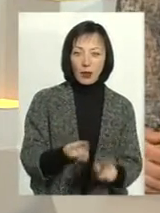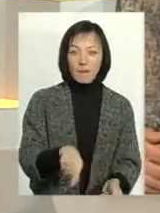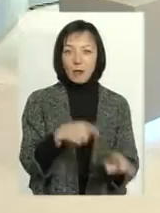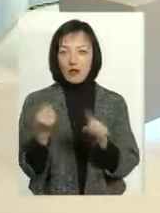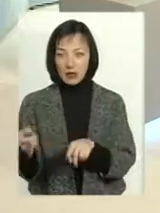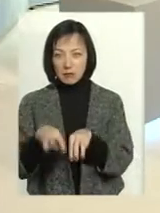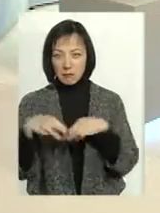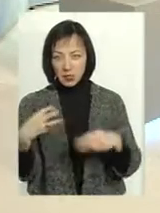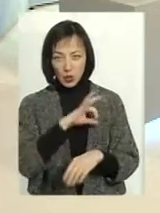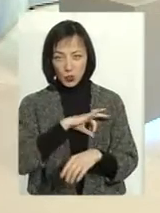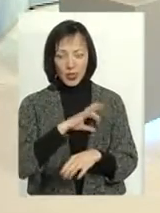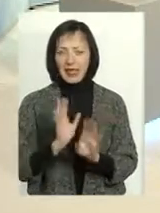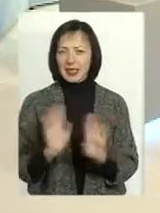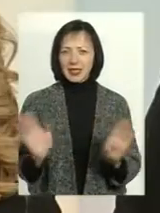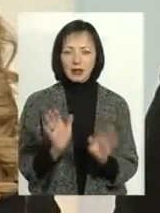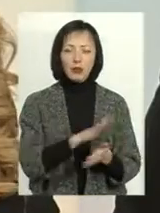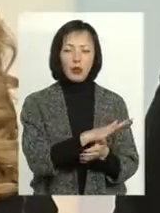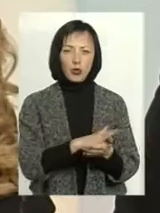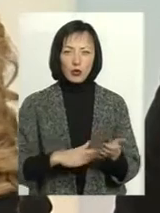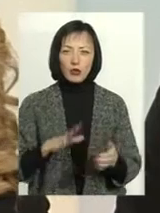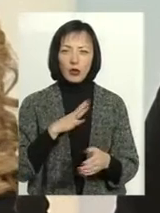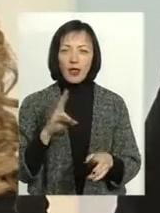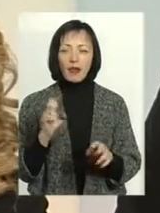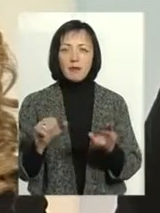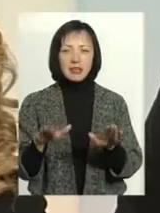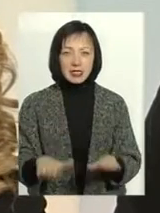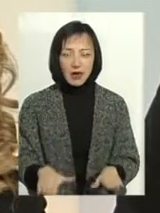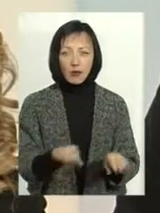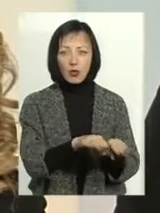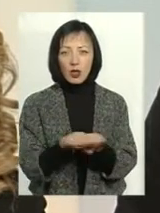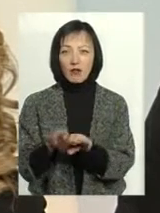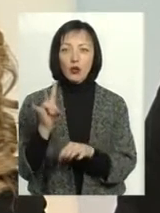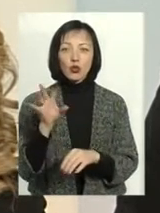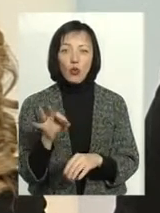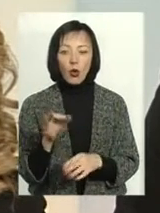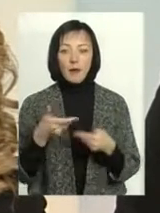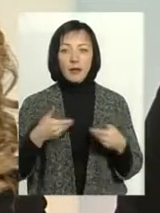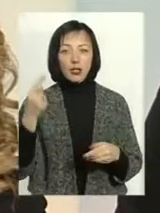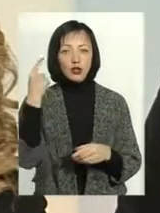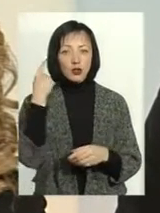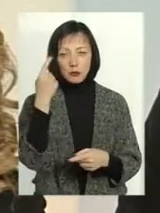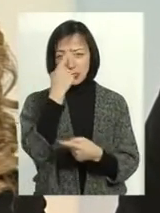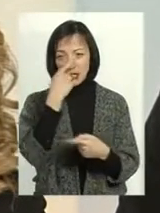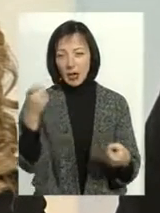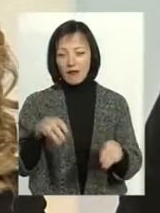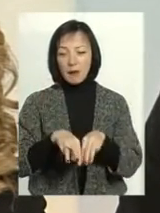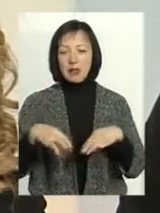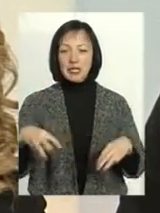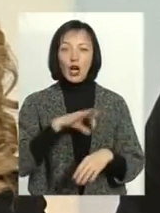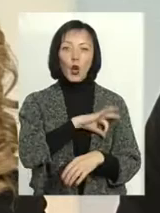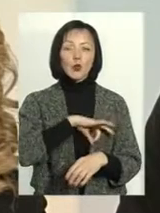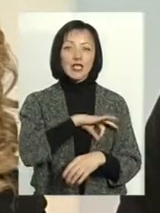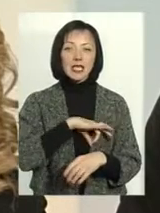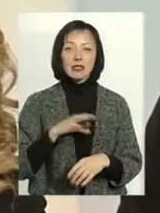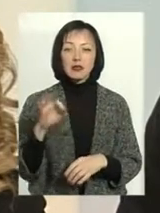в Мін'юст? Ні. Він продовжує бути на місцевому рівні, але ми чуємо заяви міністра юстиції про те,